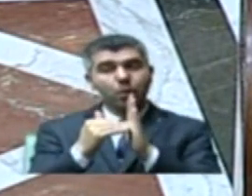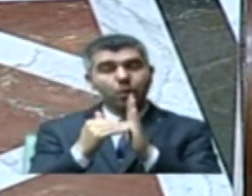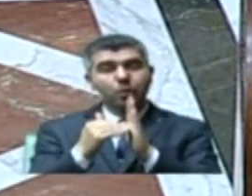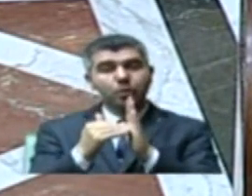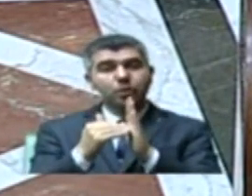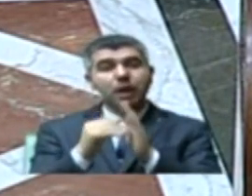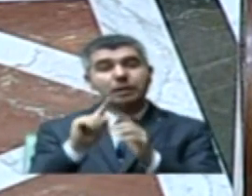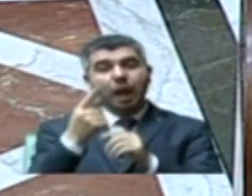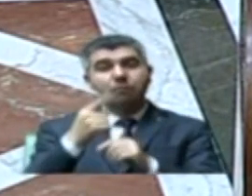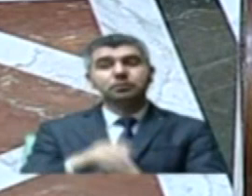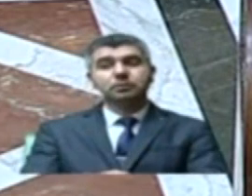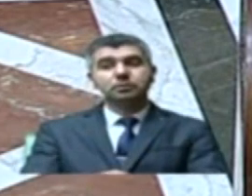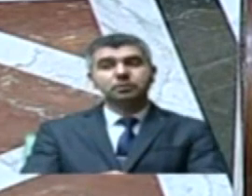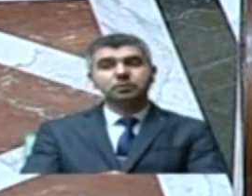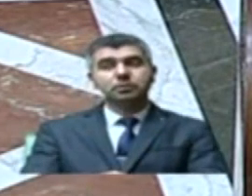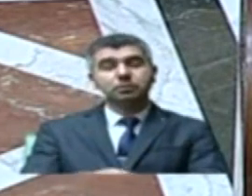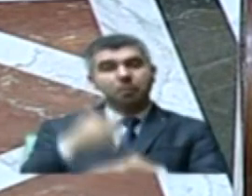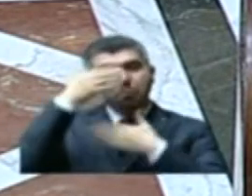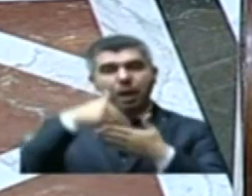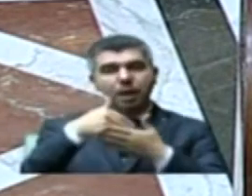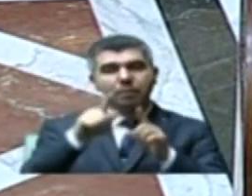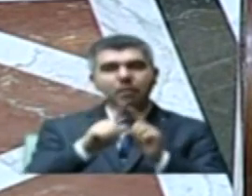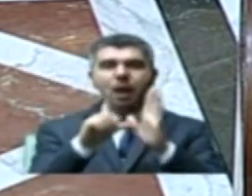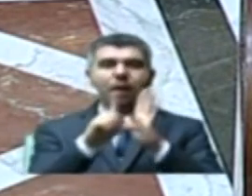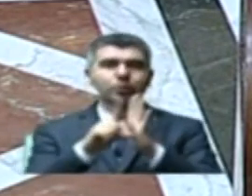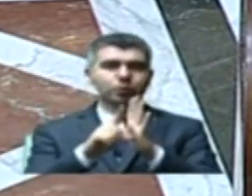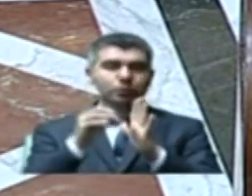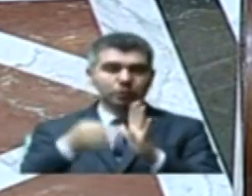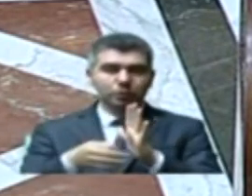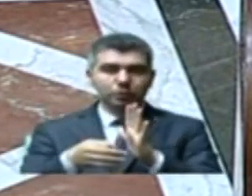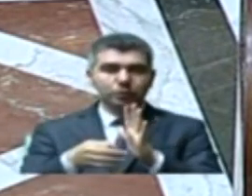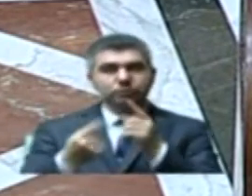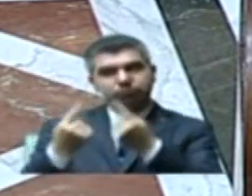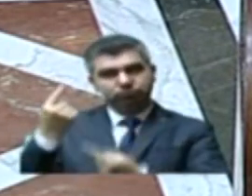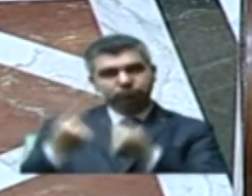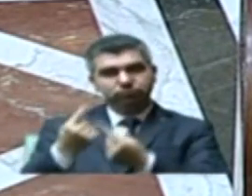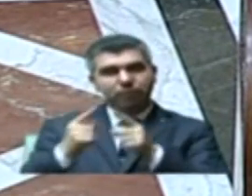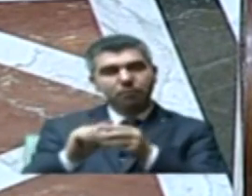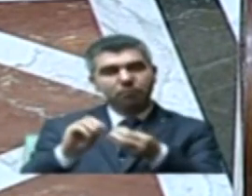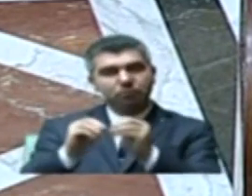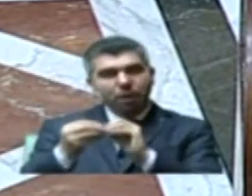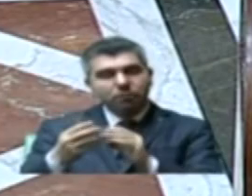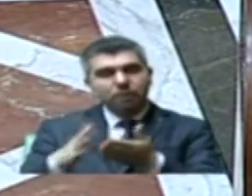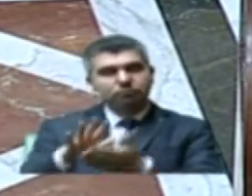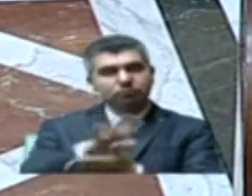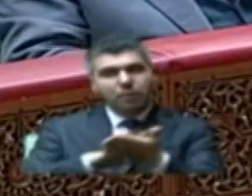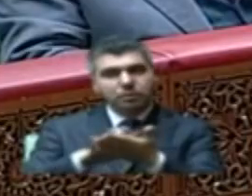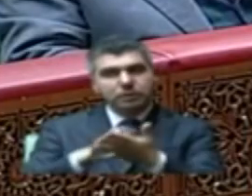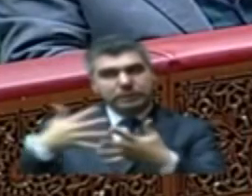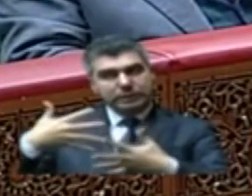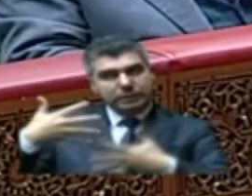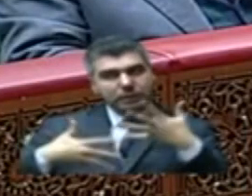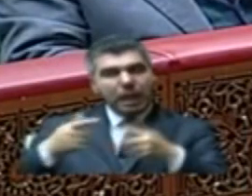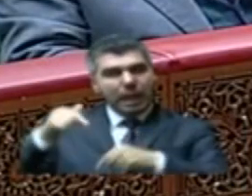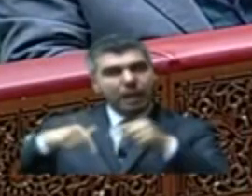إذا كاين تحسن. المغرب بلد قانون، في التنفيذ أحيانا كتوقع بعض الإرباكات، إلا عندك بعض الحالات التي